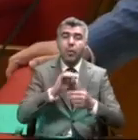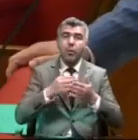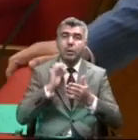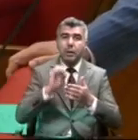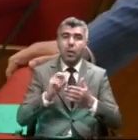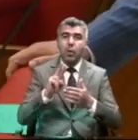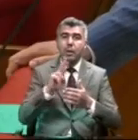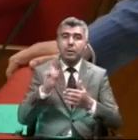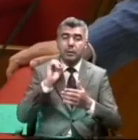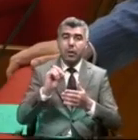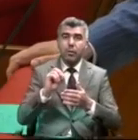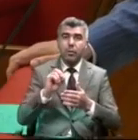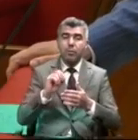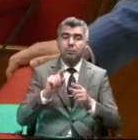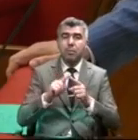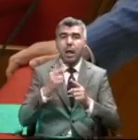الملكي